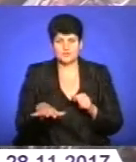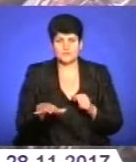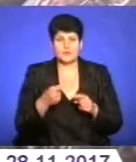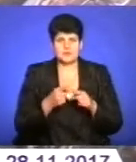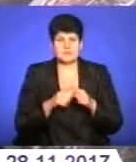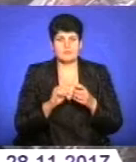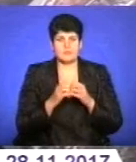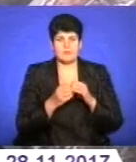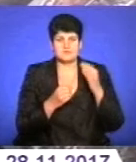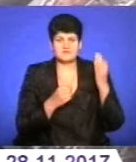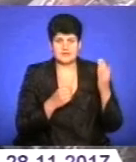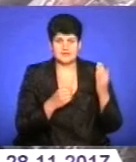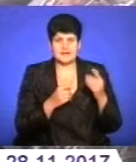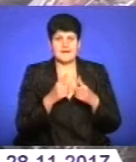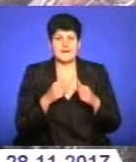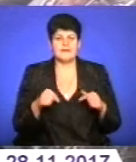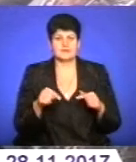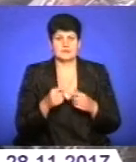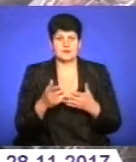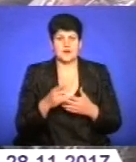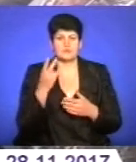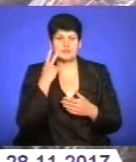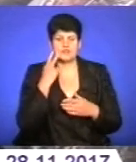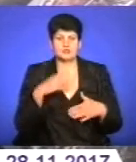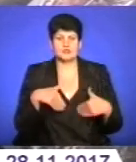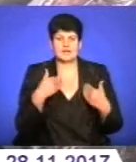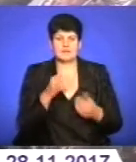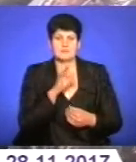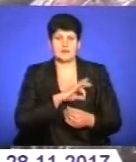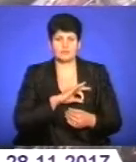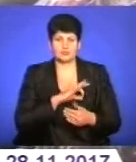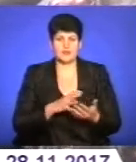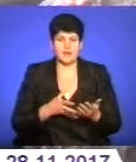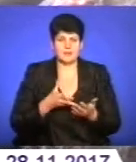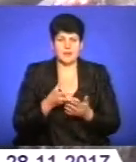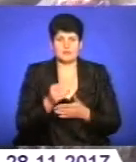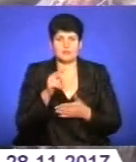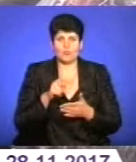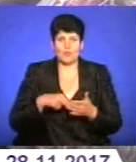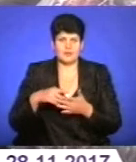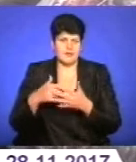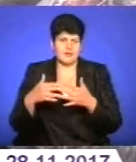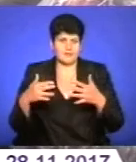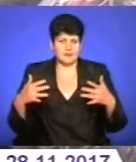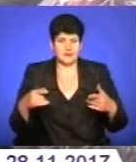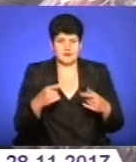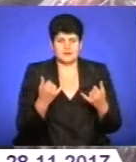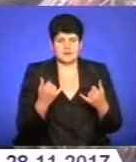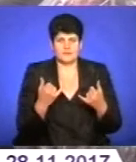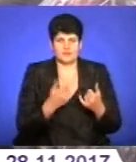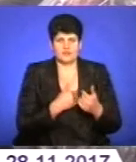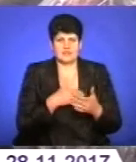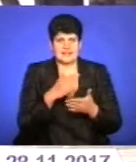пішли звідти. Галузь, яка постійно приносить прибутки для держави, платить всі податки, а її хочуть